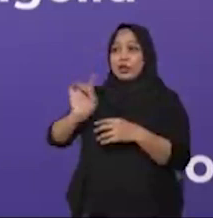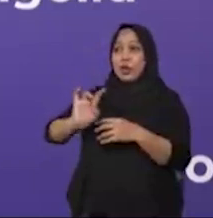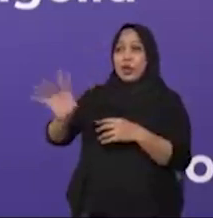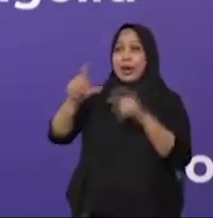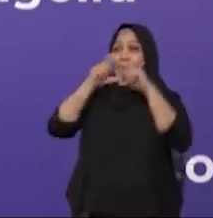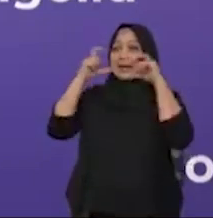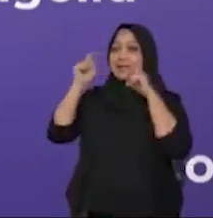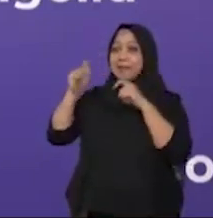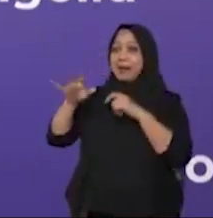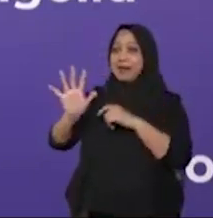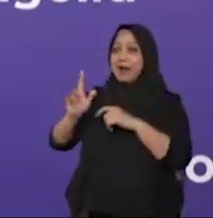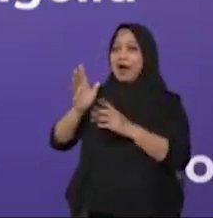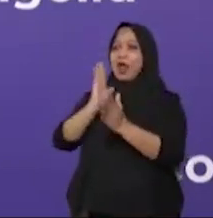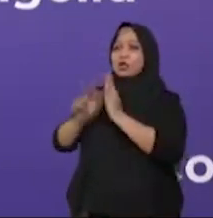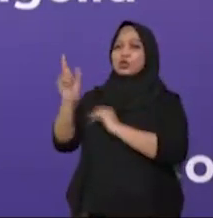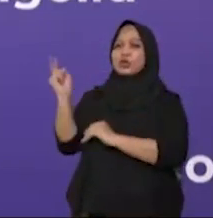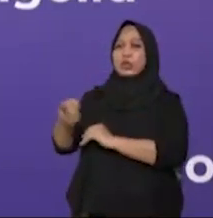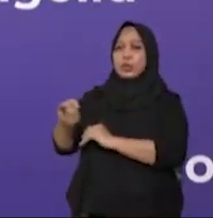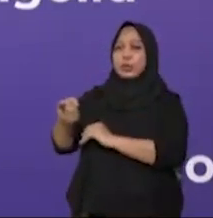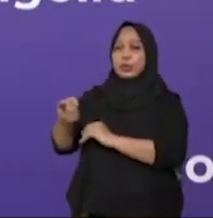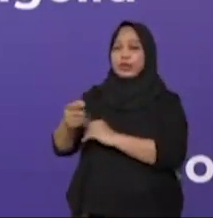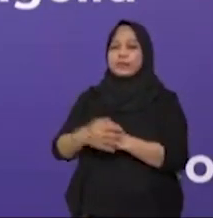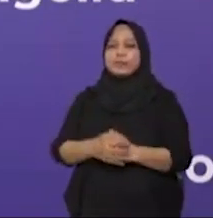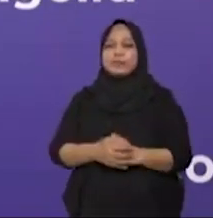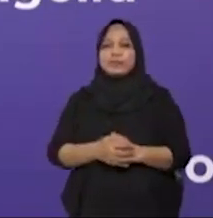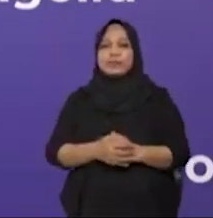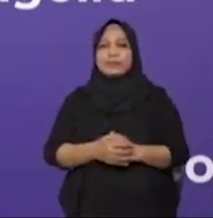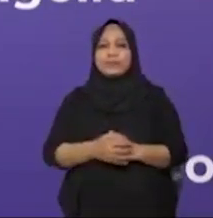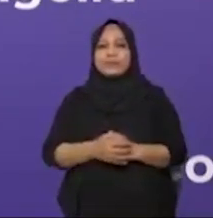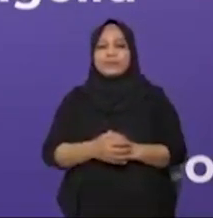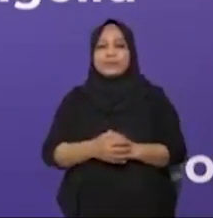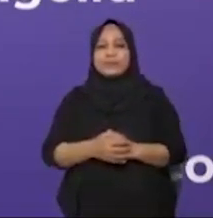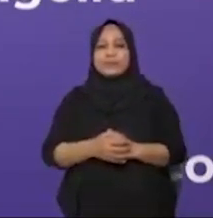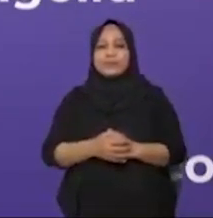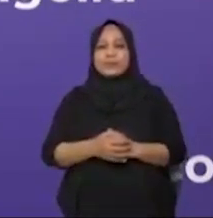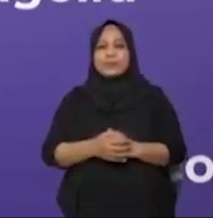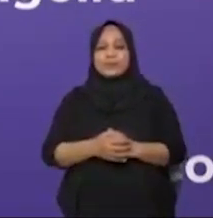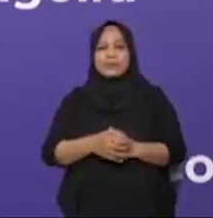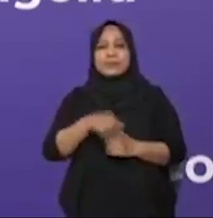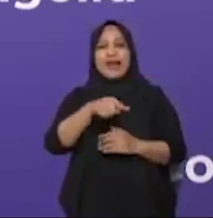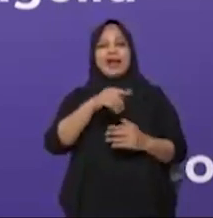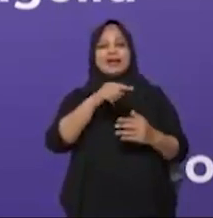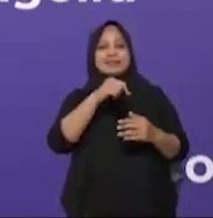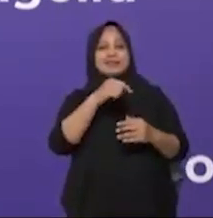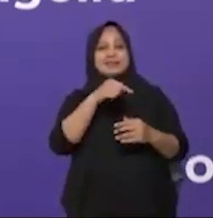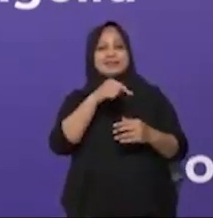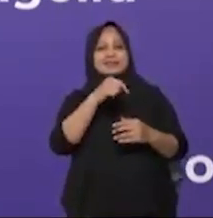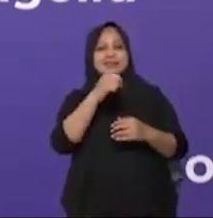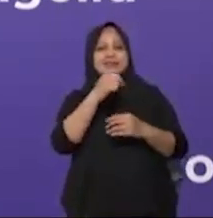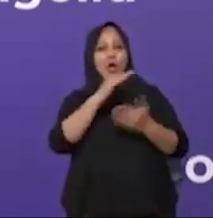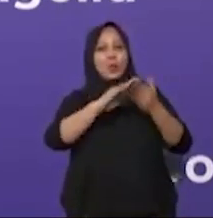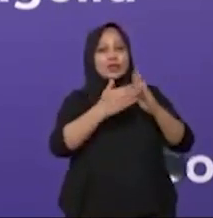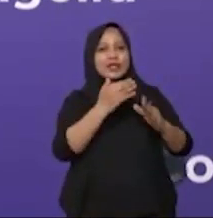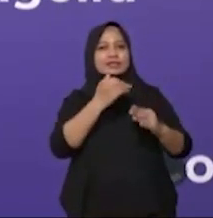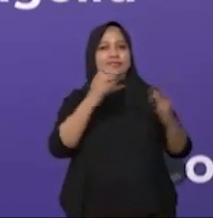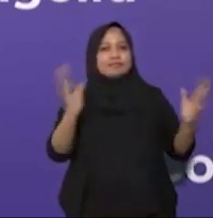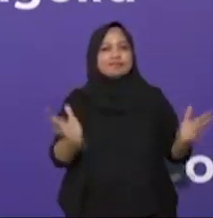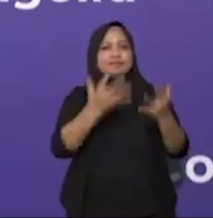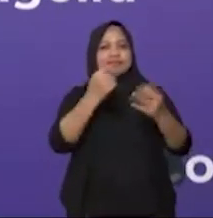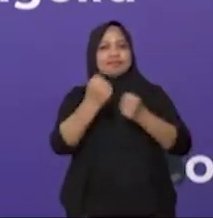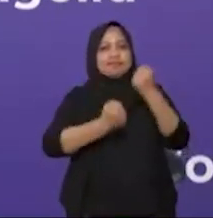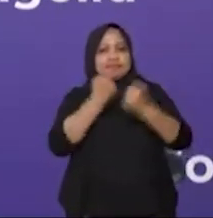tidak menggunakan masker di luar rumah ini adalah upaya yang dibangun oleh komunitas untuk bersama-sama